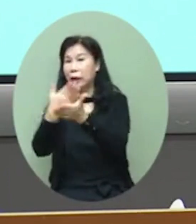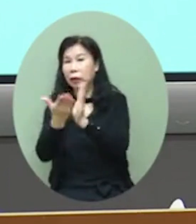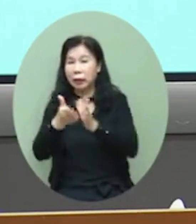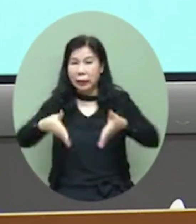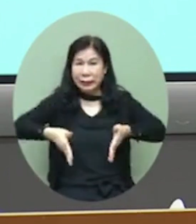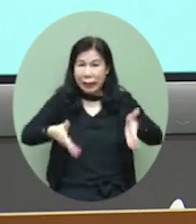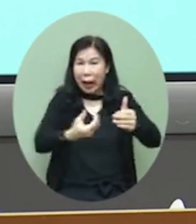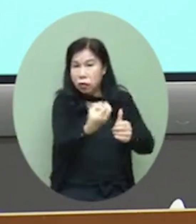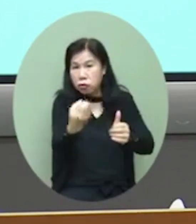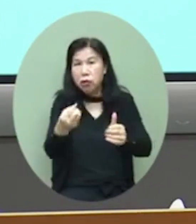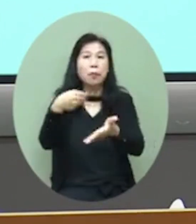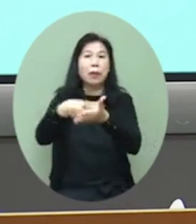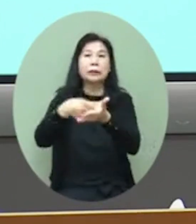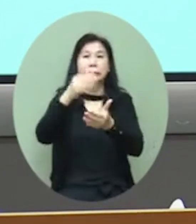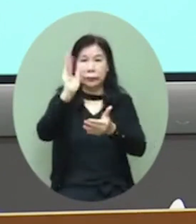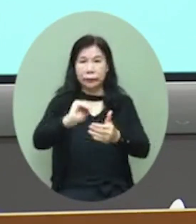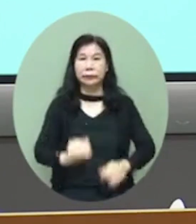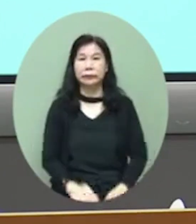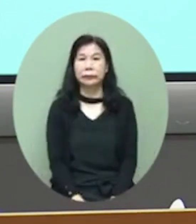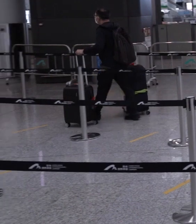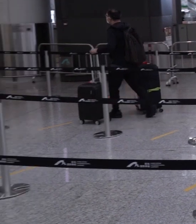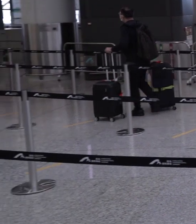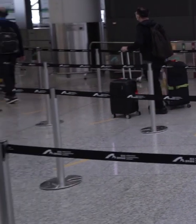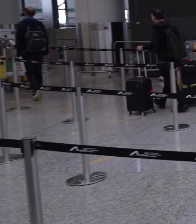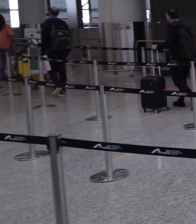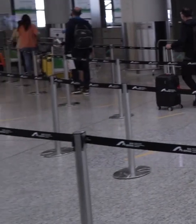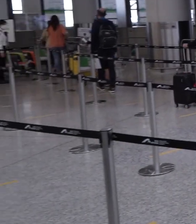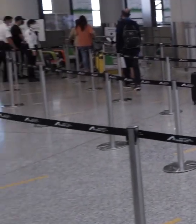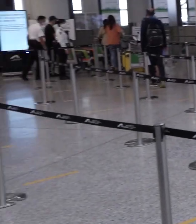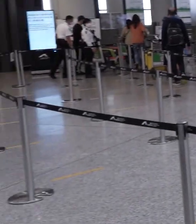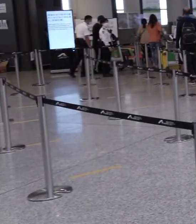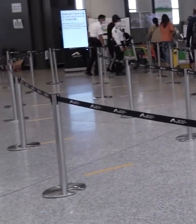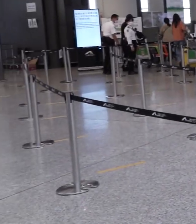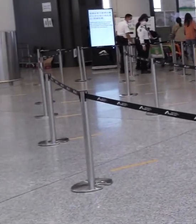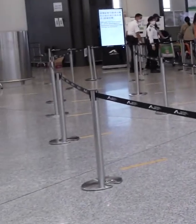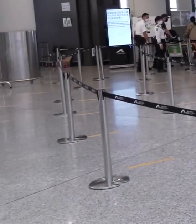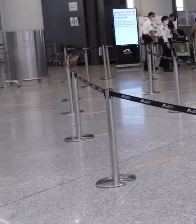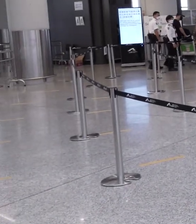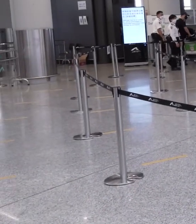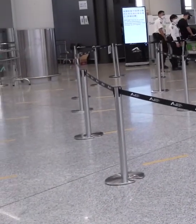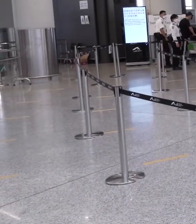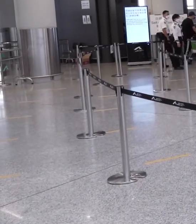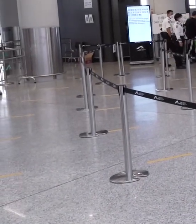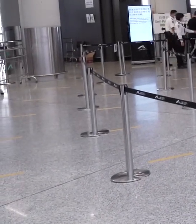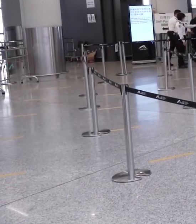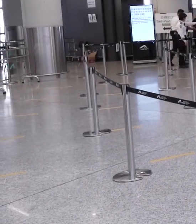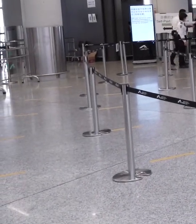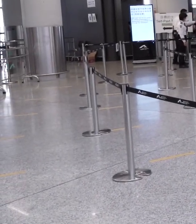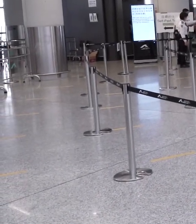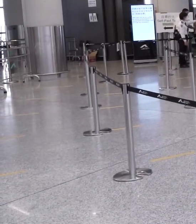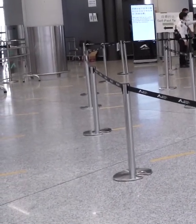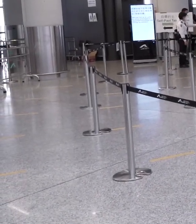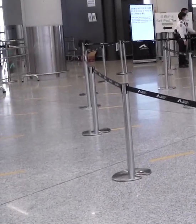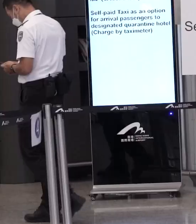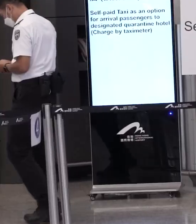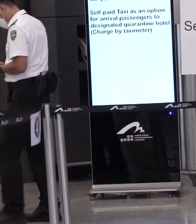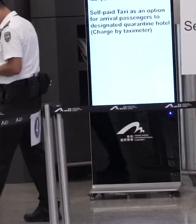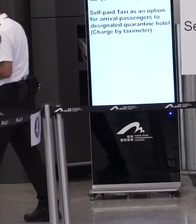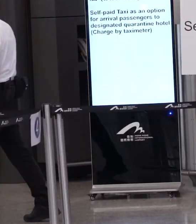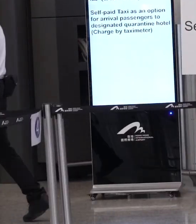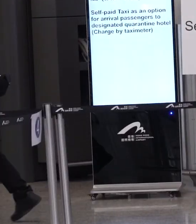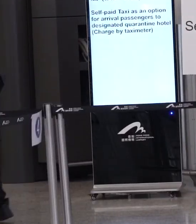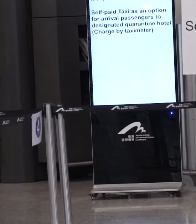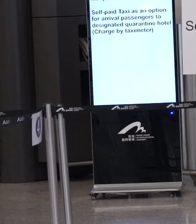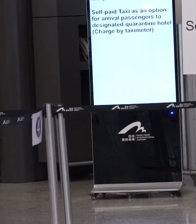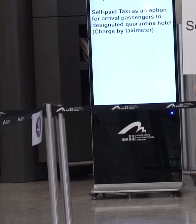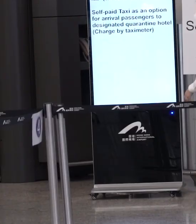市等等。 入境人士在抵港当日第二、四、六和九日要做核酸检测，每日要自